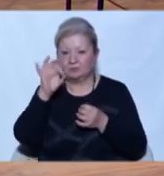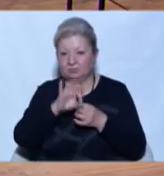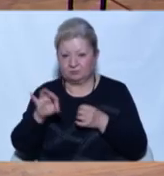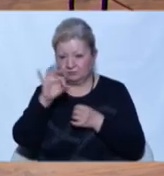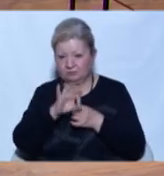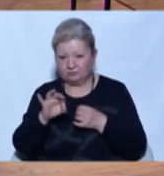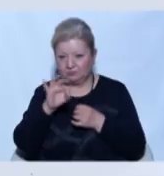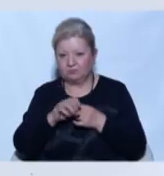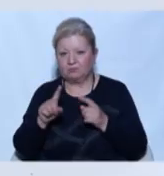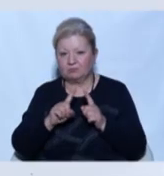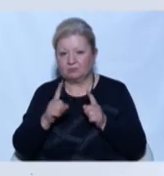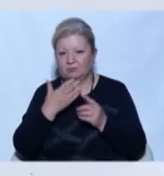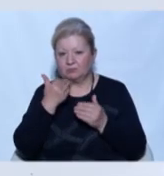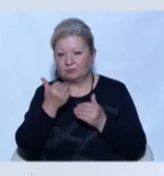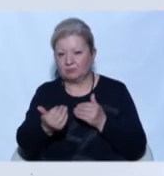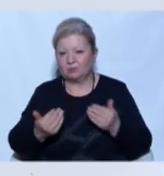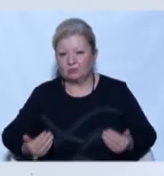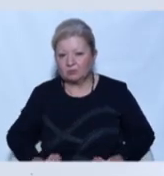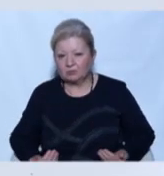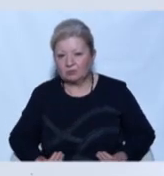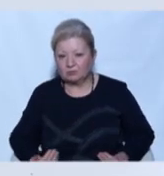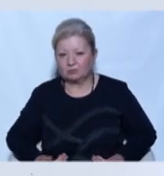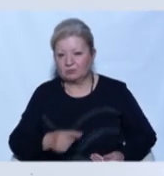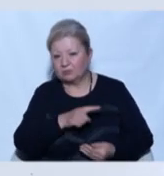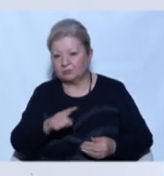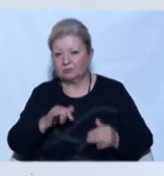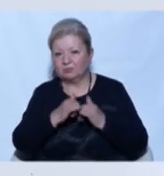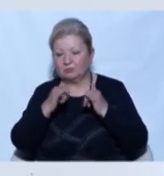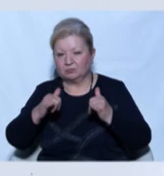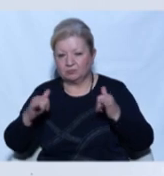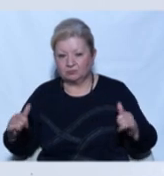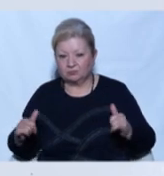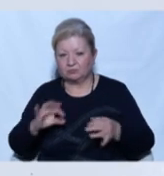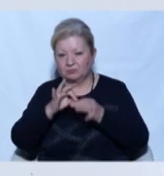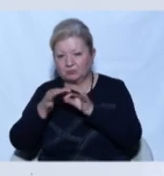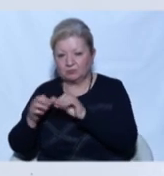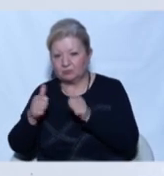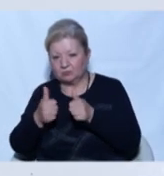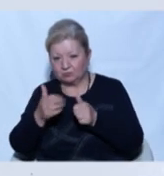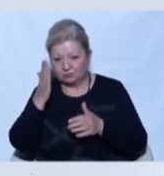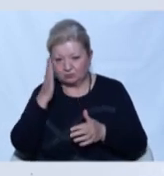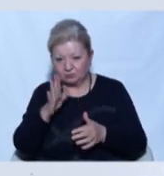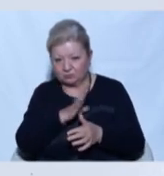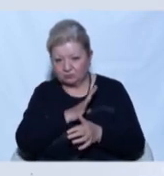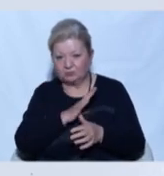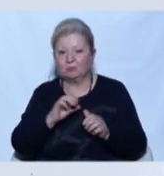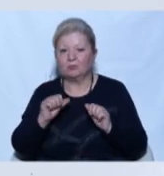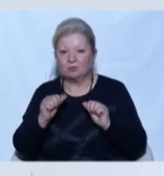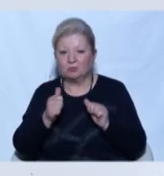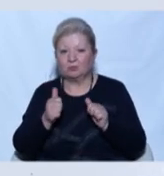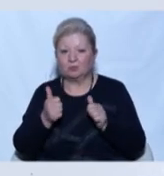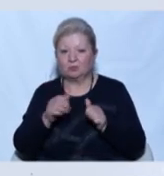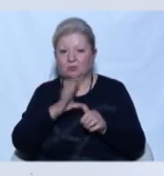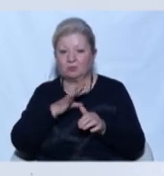შესახებ, რა იყო მათი ცხოვრების და მათი განვითარების პროცესები, როგორ მიმდინარეობდა და როგორ